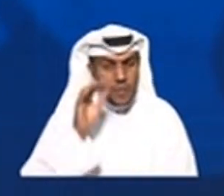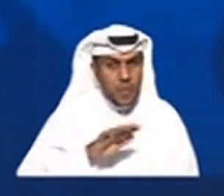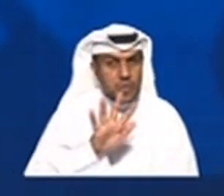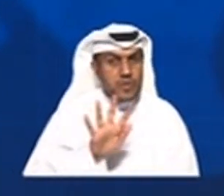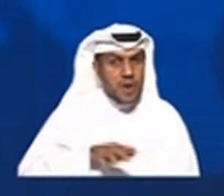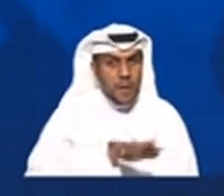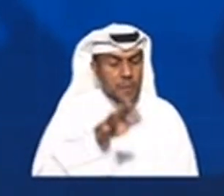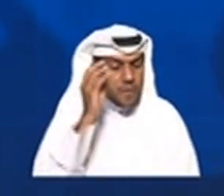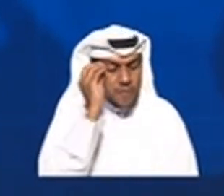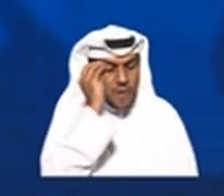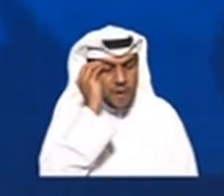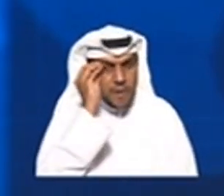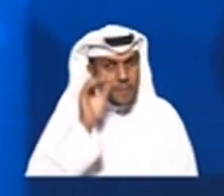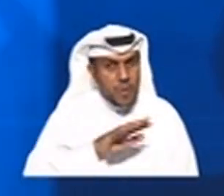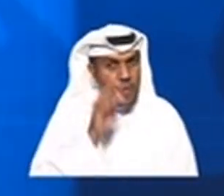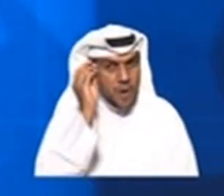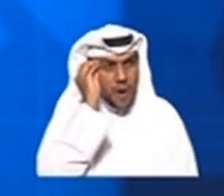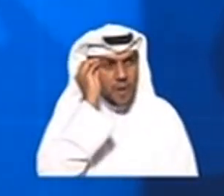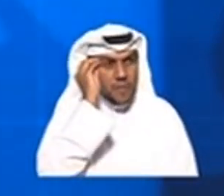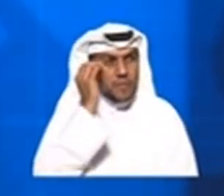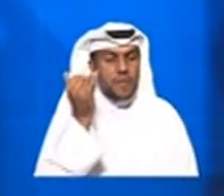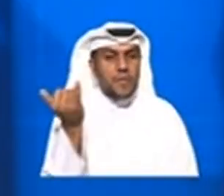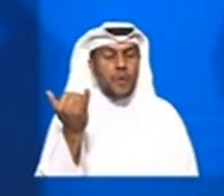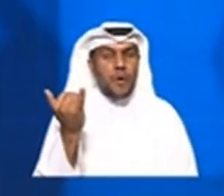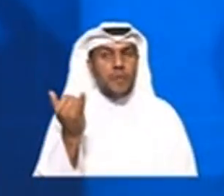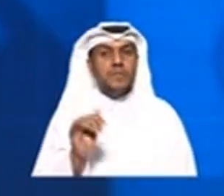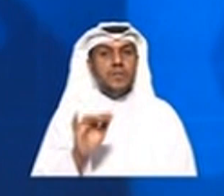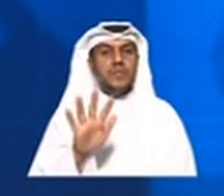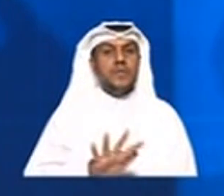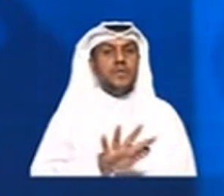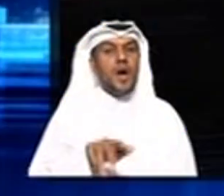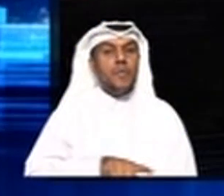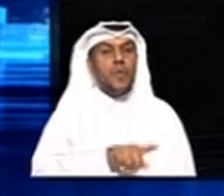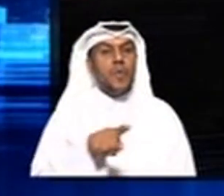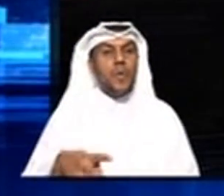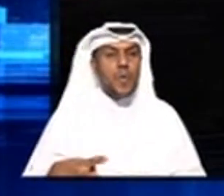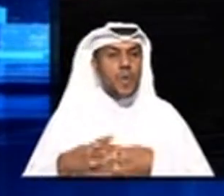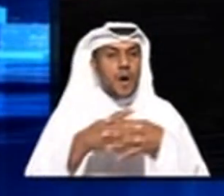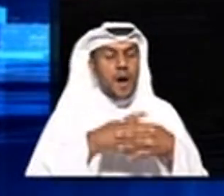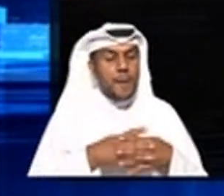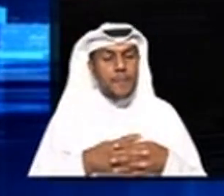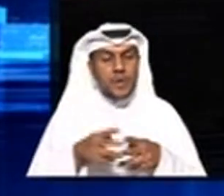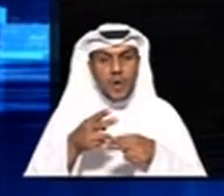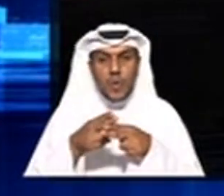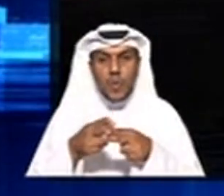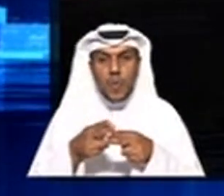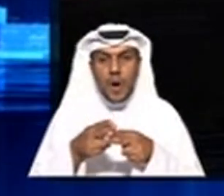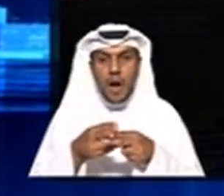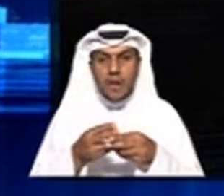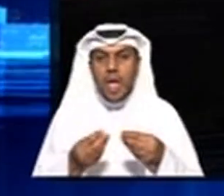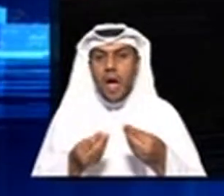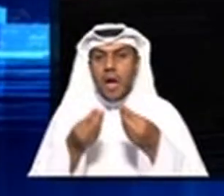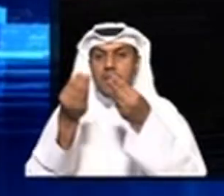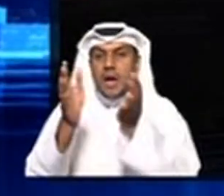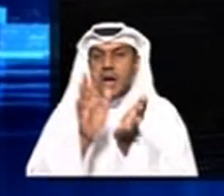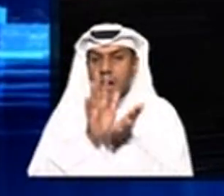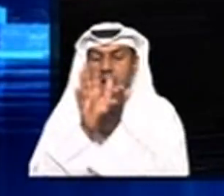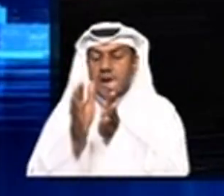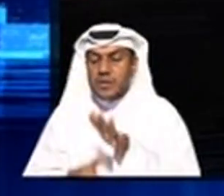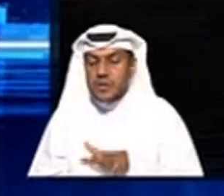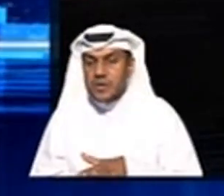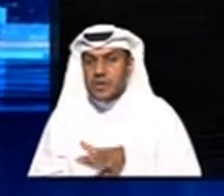النقطة ويستوعبها، ويعرف أن التقدير الأمريكي للكويت لأميرنا الله يحفظه